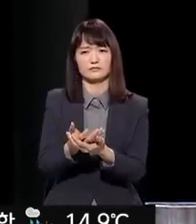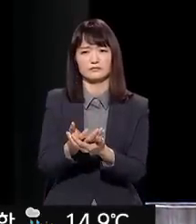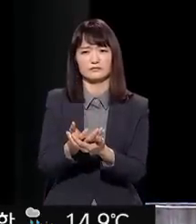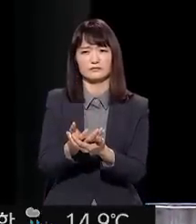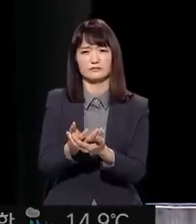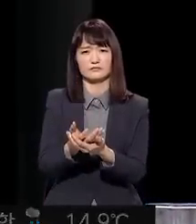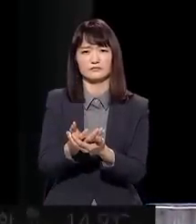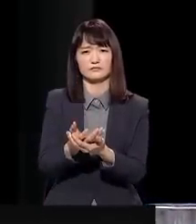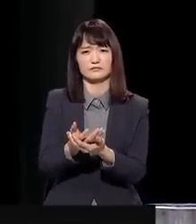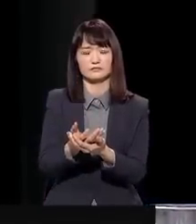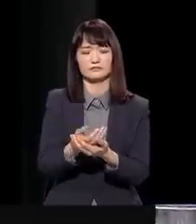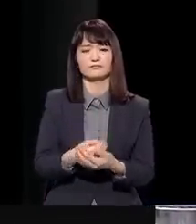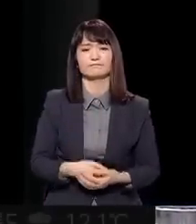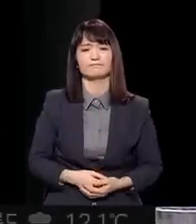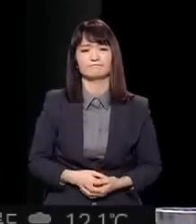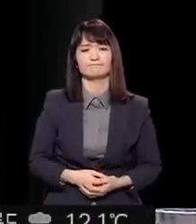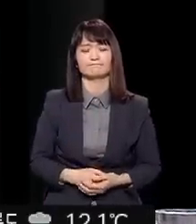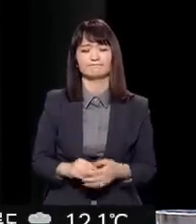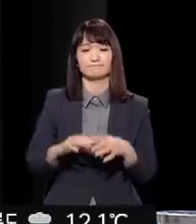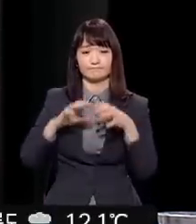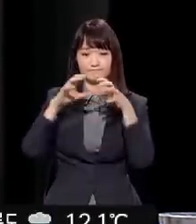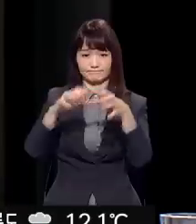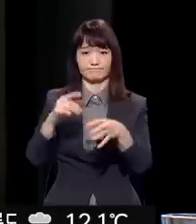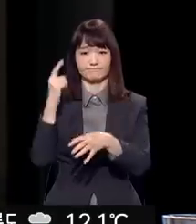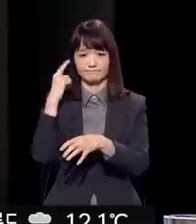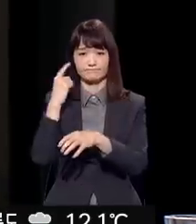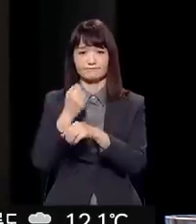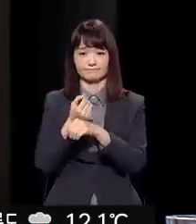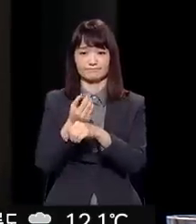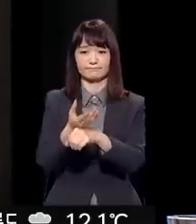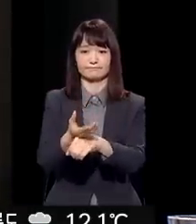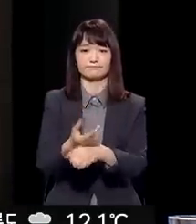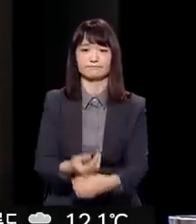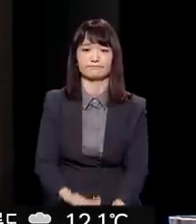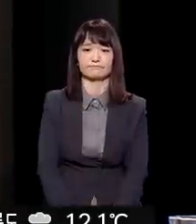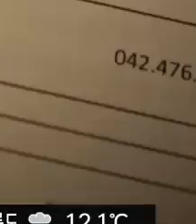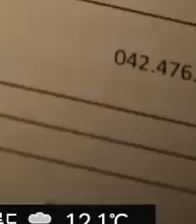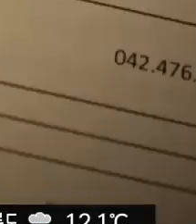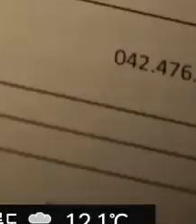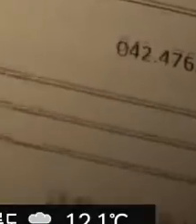충격적이었습니다. 알겠습니다. 별별 상담소 이렇게 정리하고요. 글로벌 픽 이어갑니다.